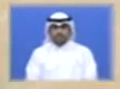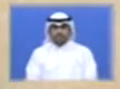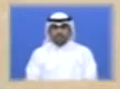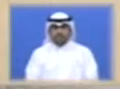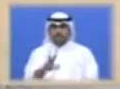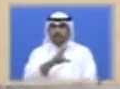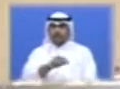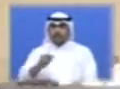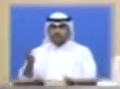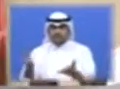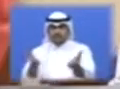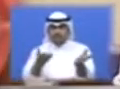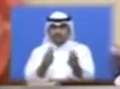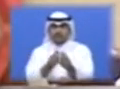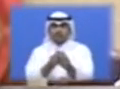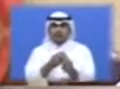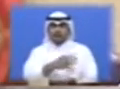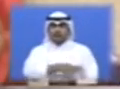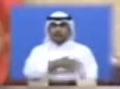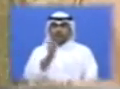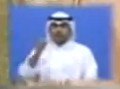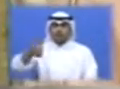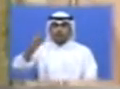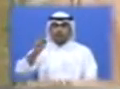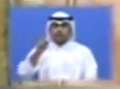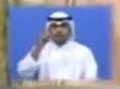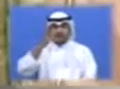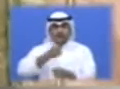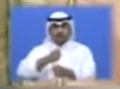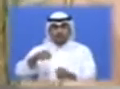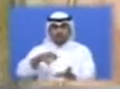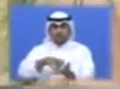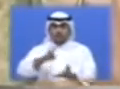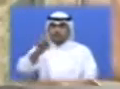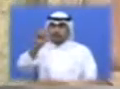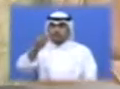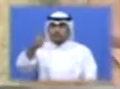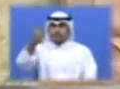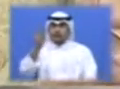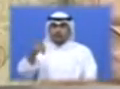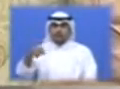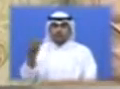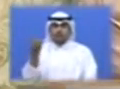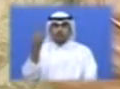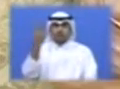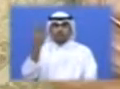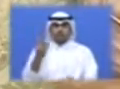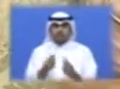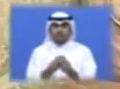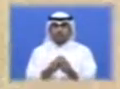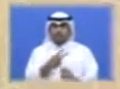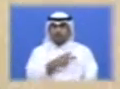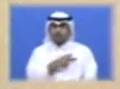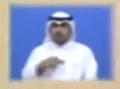كما استقبل سمو ولي العهد الشيخ نواف الأحمد الجابر الصباح حفظه الله بقصر بيان صباح اليوم معالي وزير الدولة لشؤون مجلس